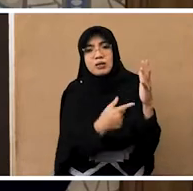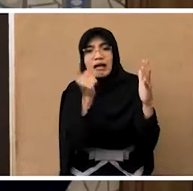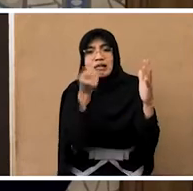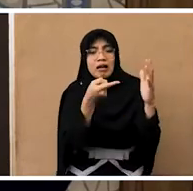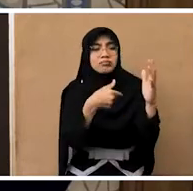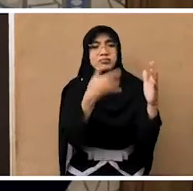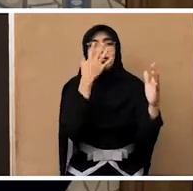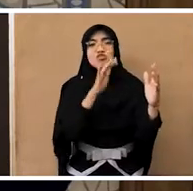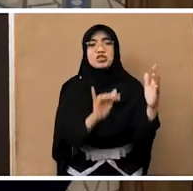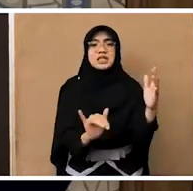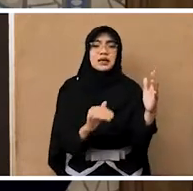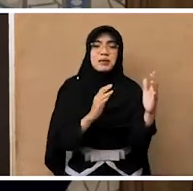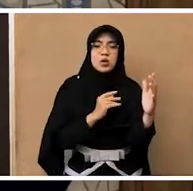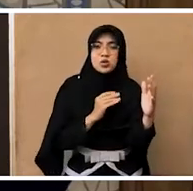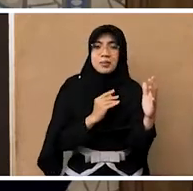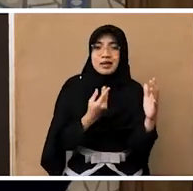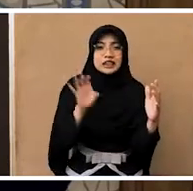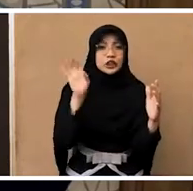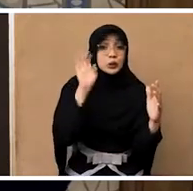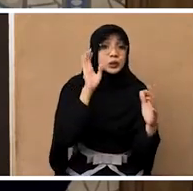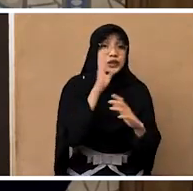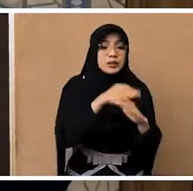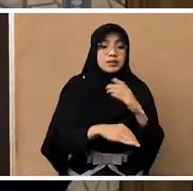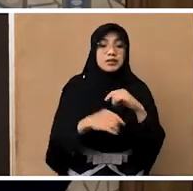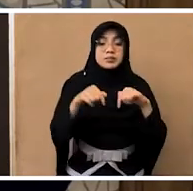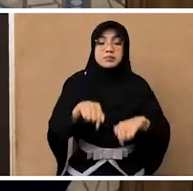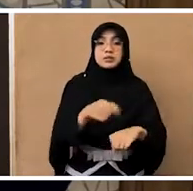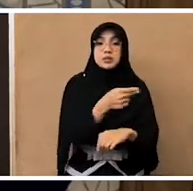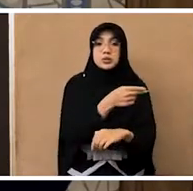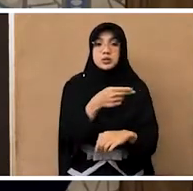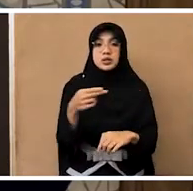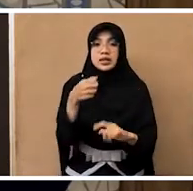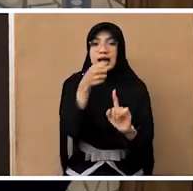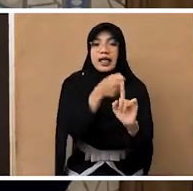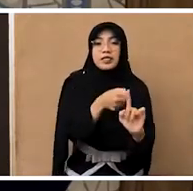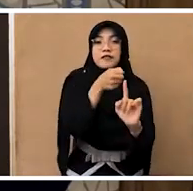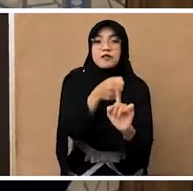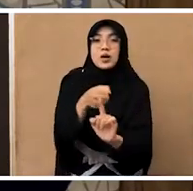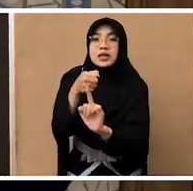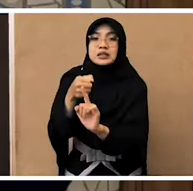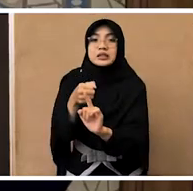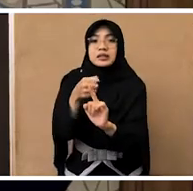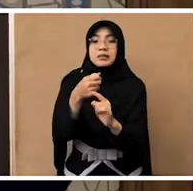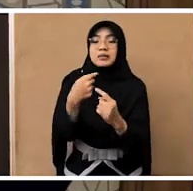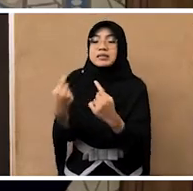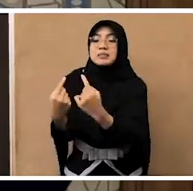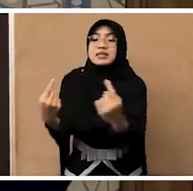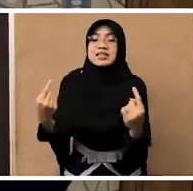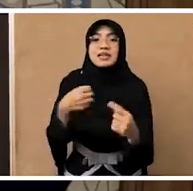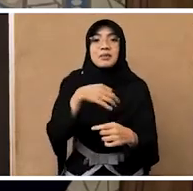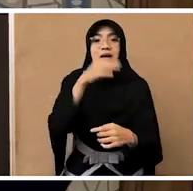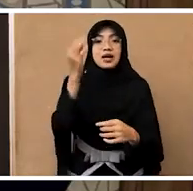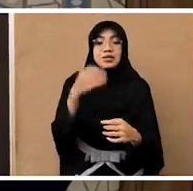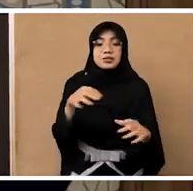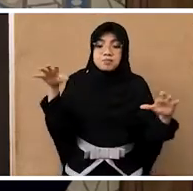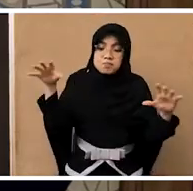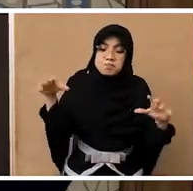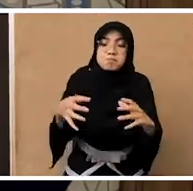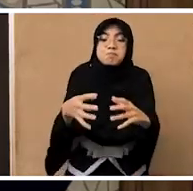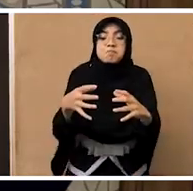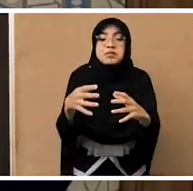dalam artian isu disabilitas di Indonesia itu gak pernah di advokasikan beragam kita selalu dalam satu bendera